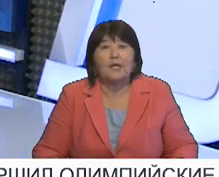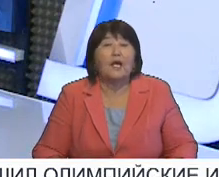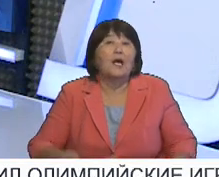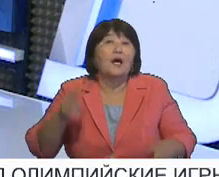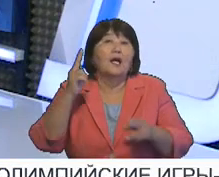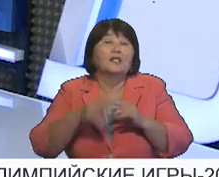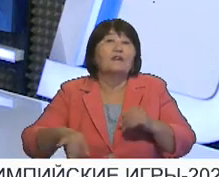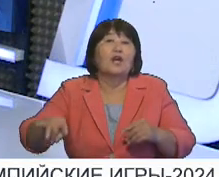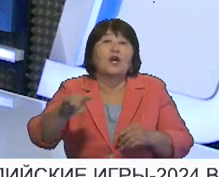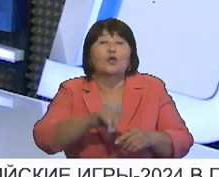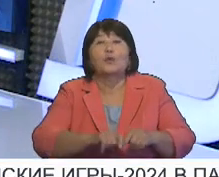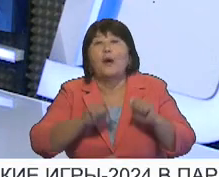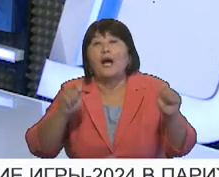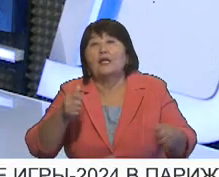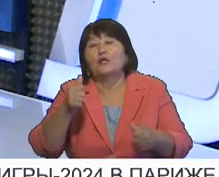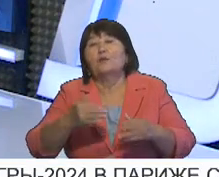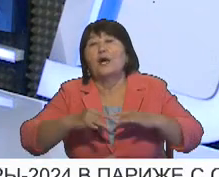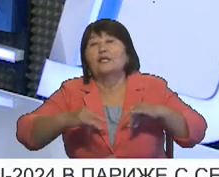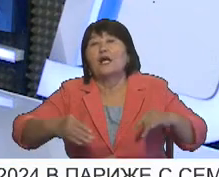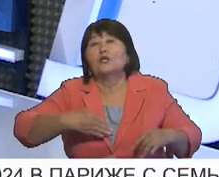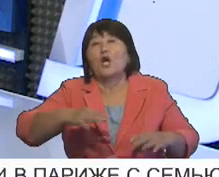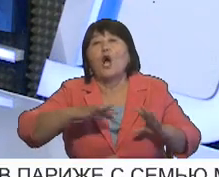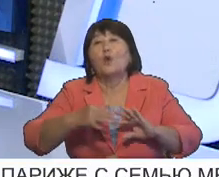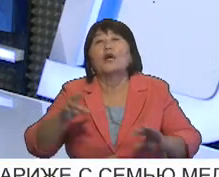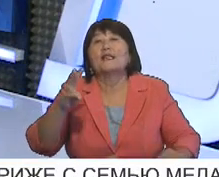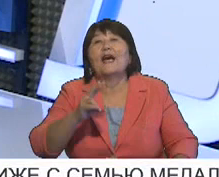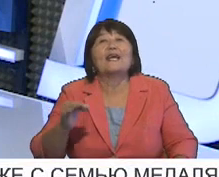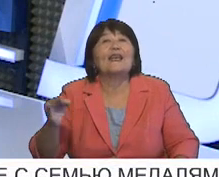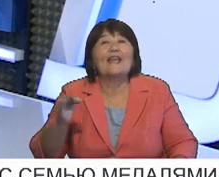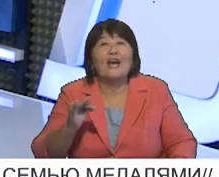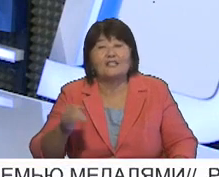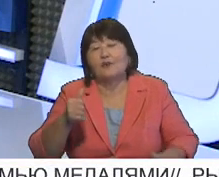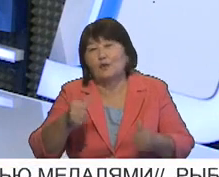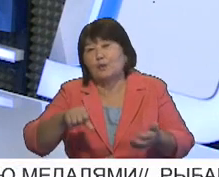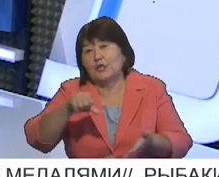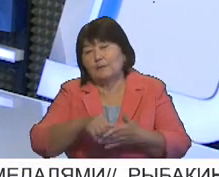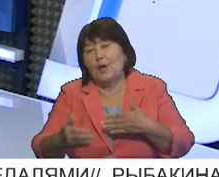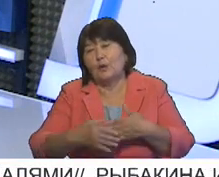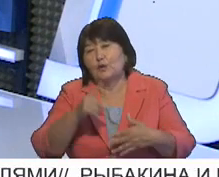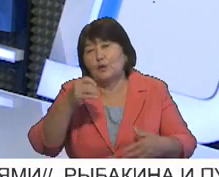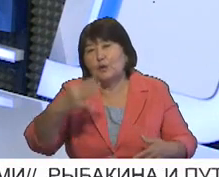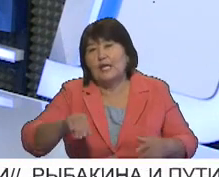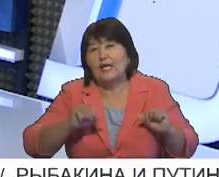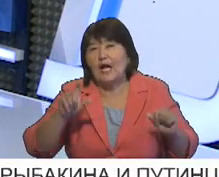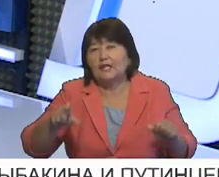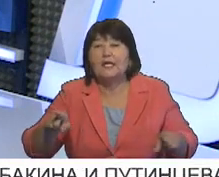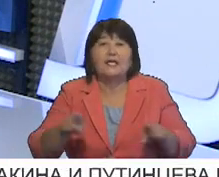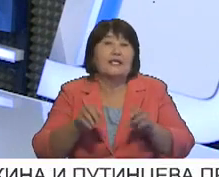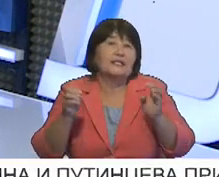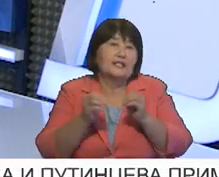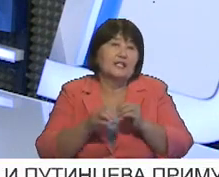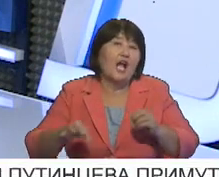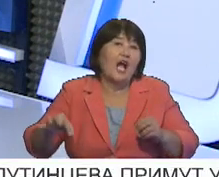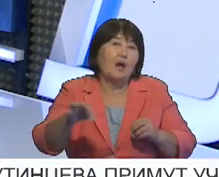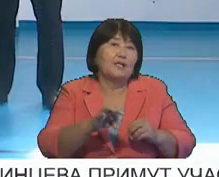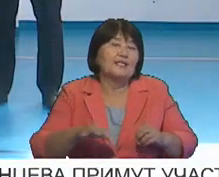Завершился республиканский открытый турнир по настольному теннису в ауле Нагильясова. В турнире приняли участие около 140 спортсменов из 10 областей